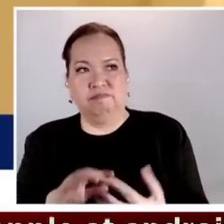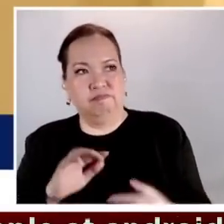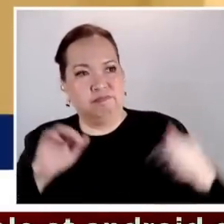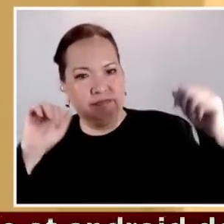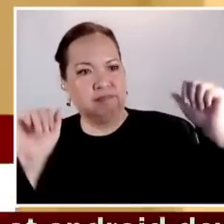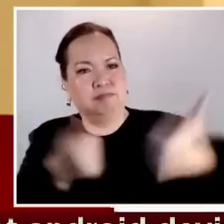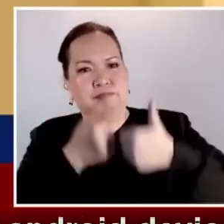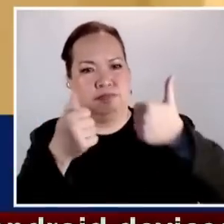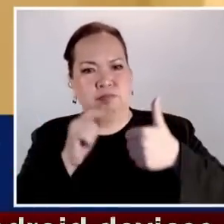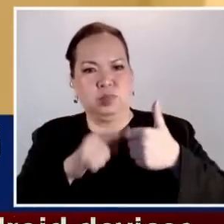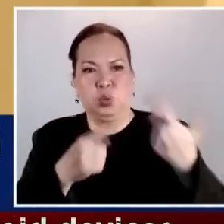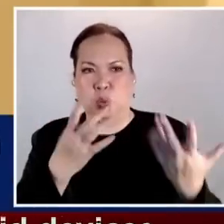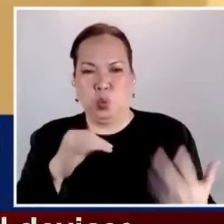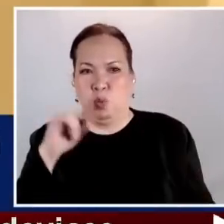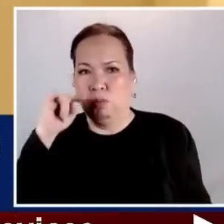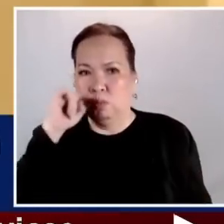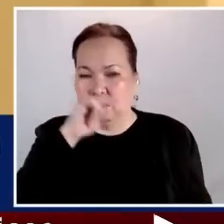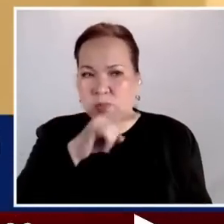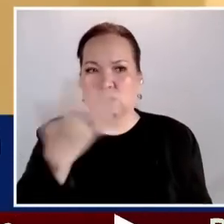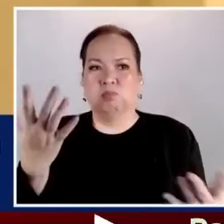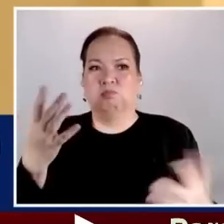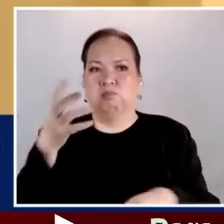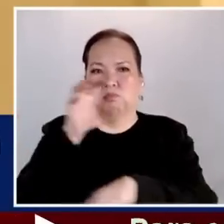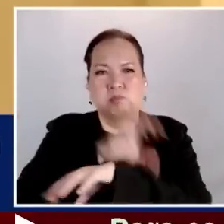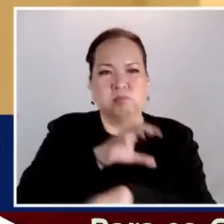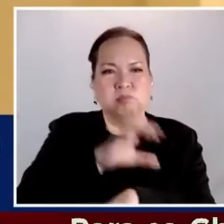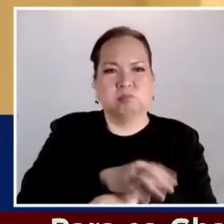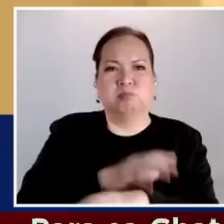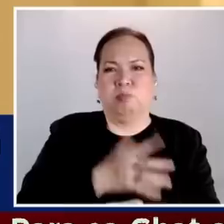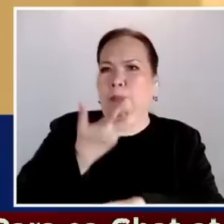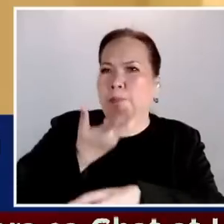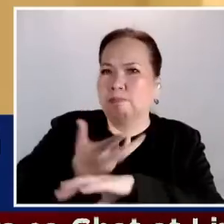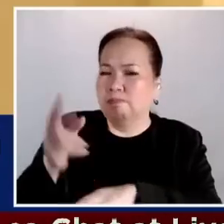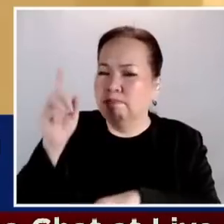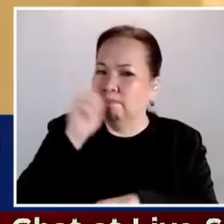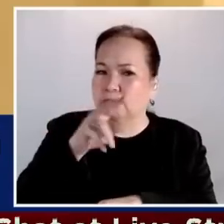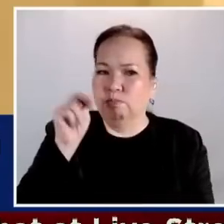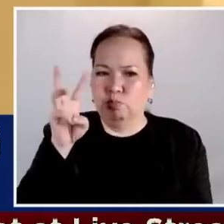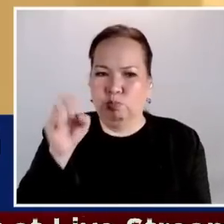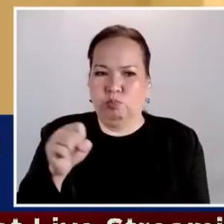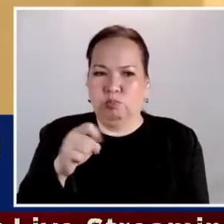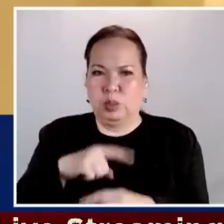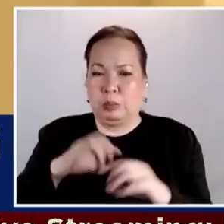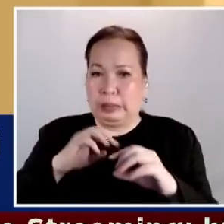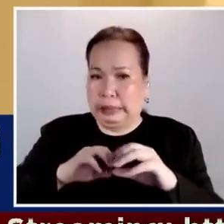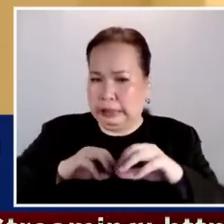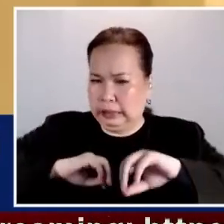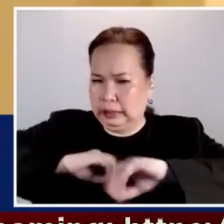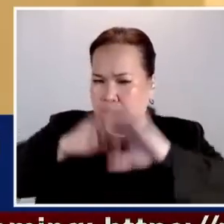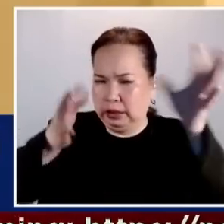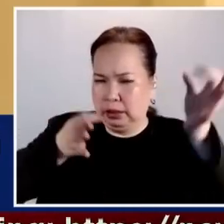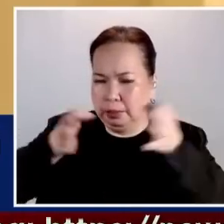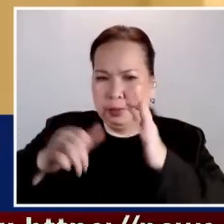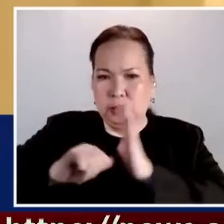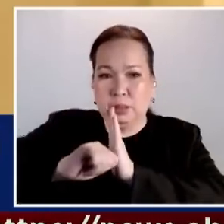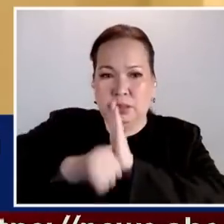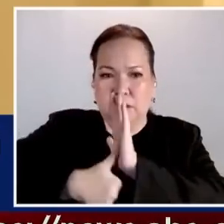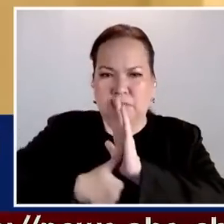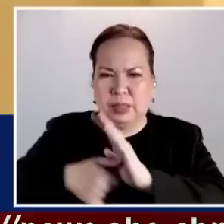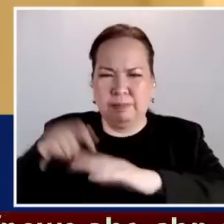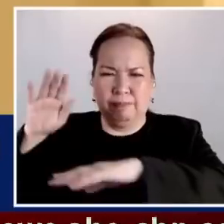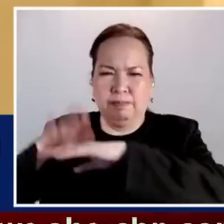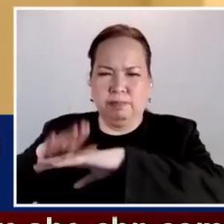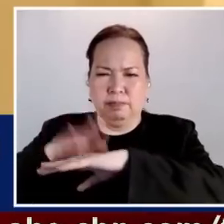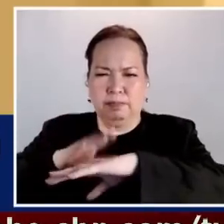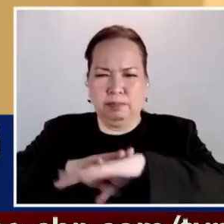rumors, lies, propaganda, and fake news. Let me make this even clearer. This is a stern warning